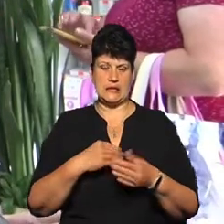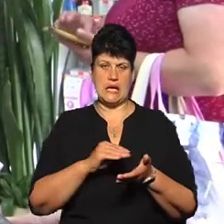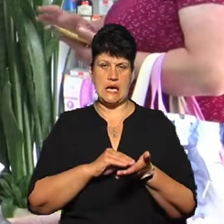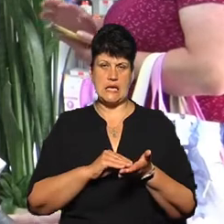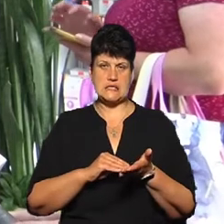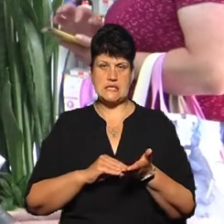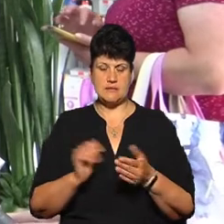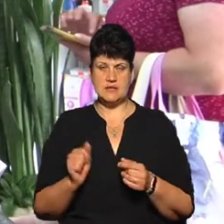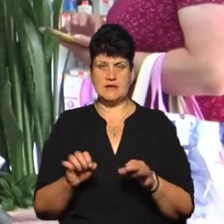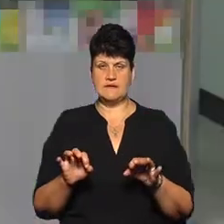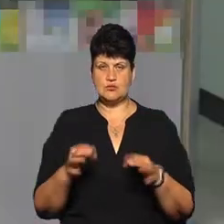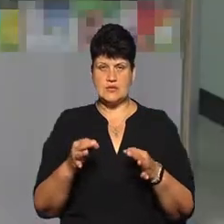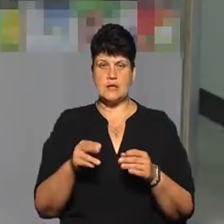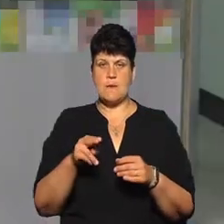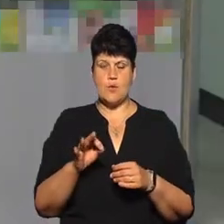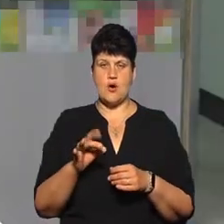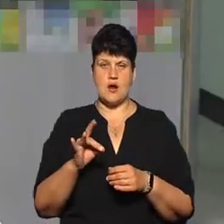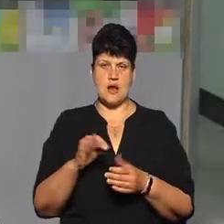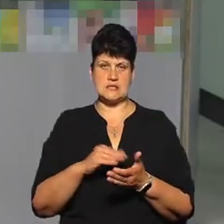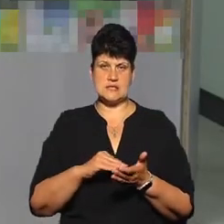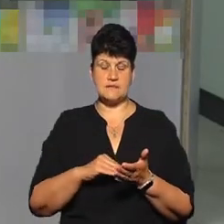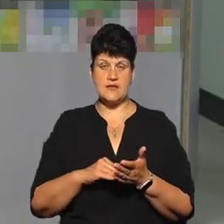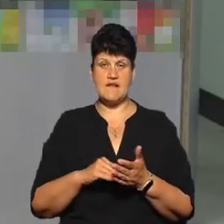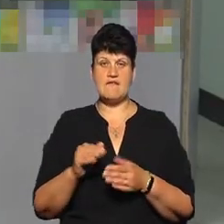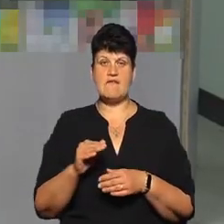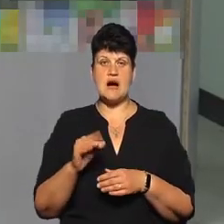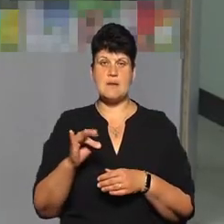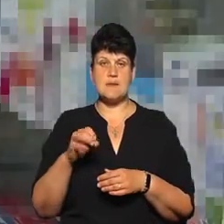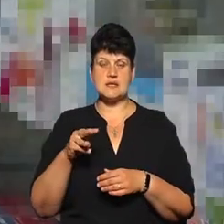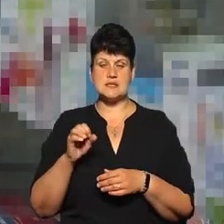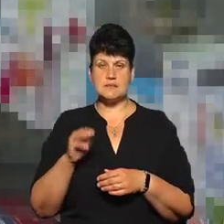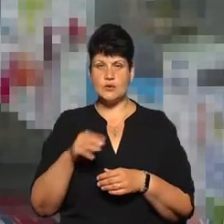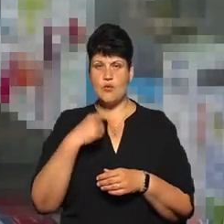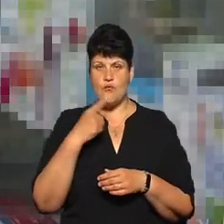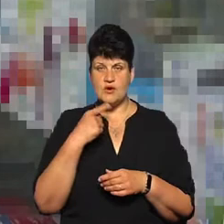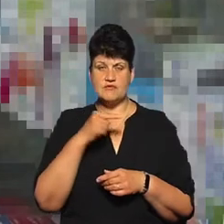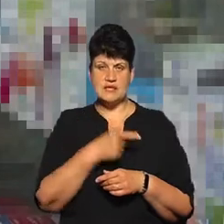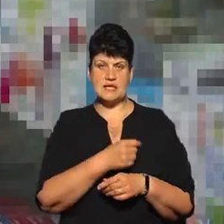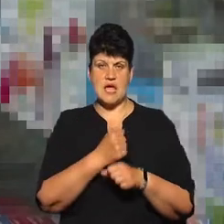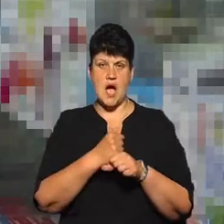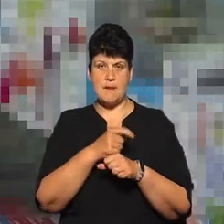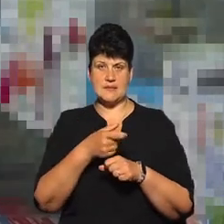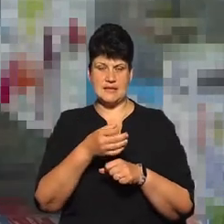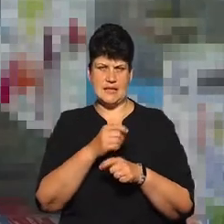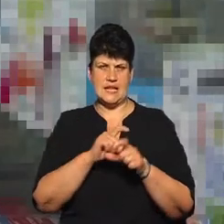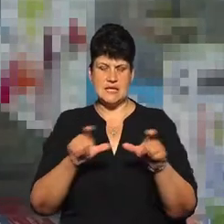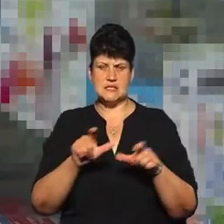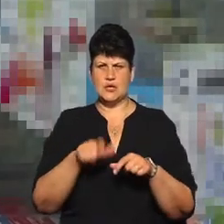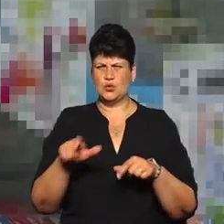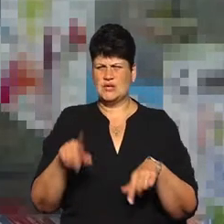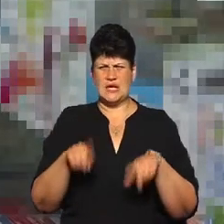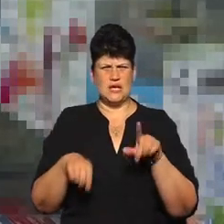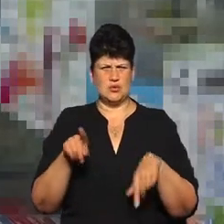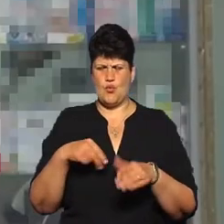і відпускати тільки по рецептах. Фармацевт Сергій Березовський каже, в їхній аптеці люди рідко купують антибіотики без